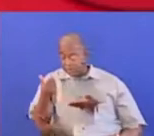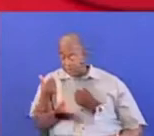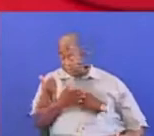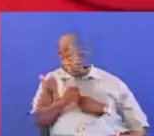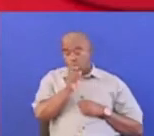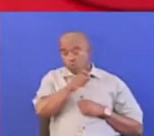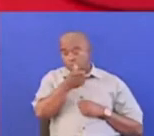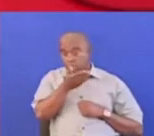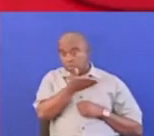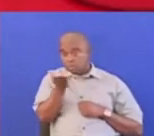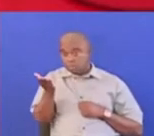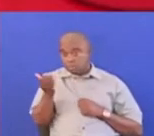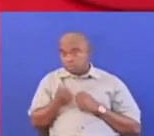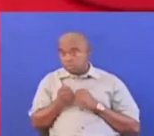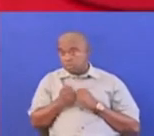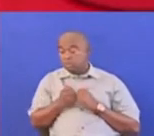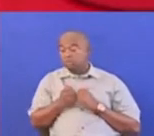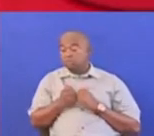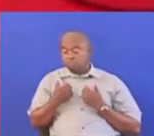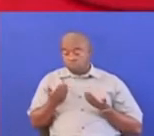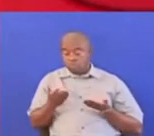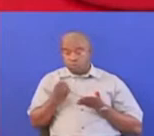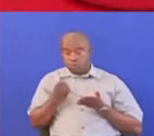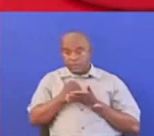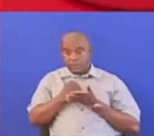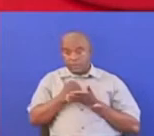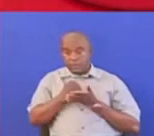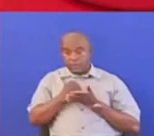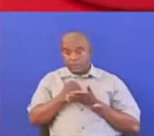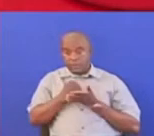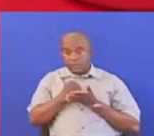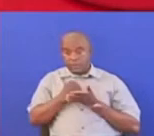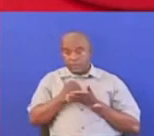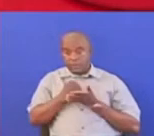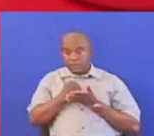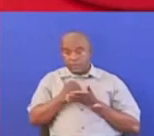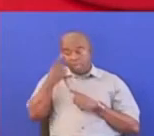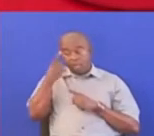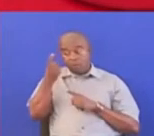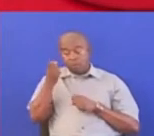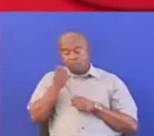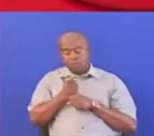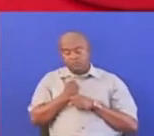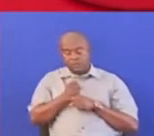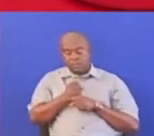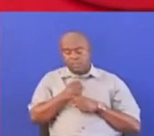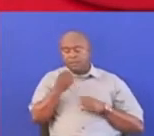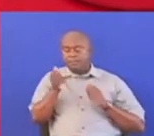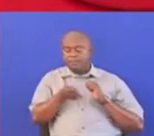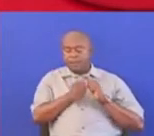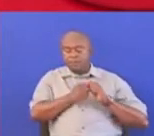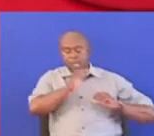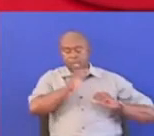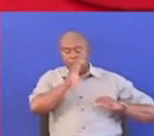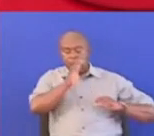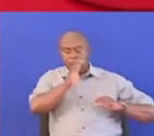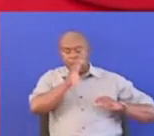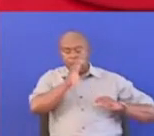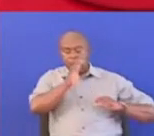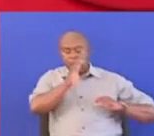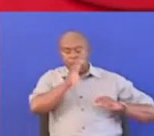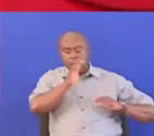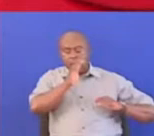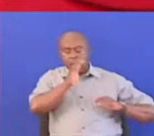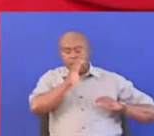Hawa sasa waende kunufaika kama ambavyo walikuwa wakinufaika mwanzo kwa kufanya matambiko lakini pia kuweka mizinga yao.